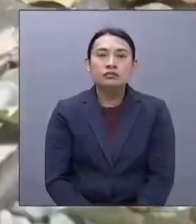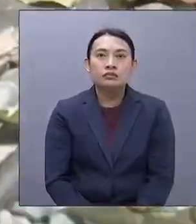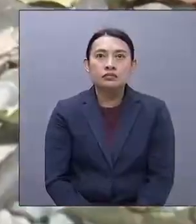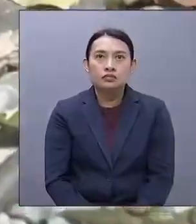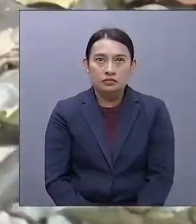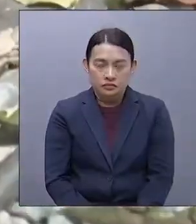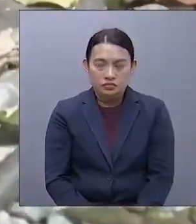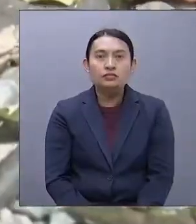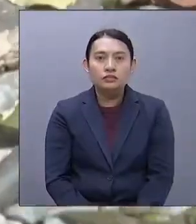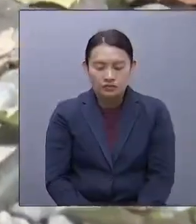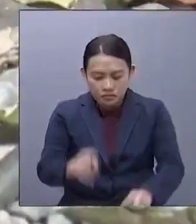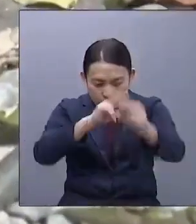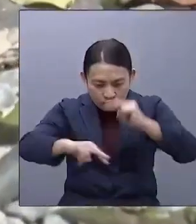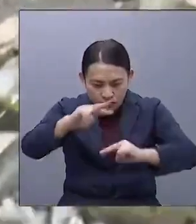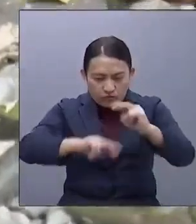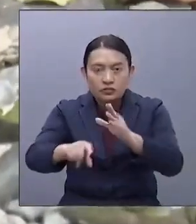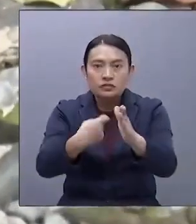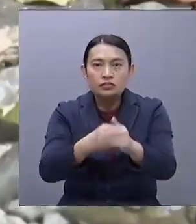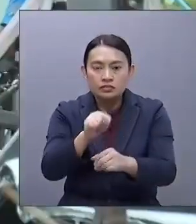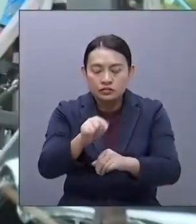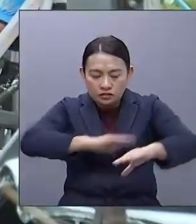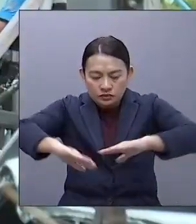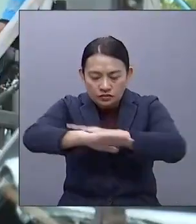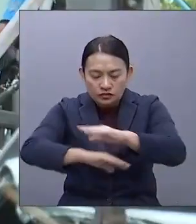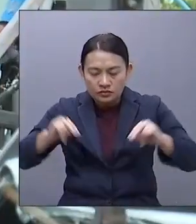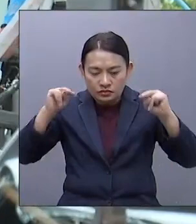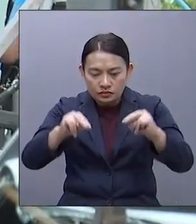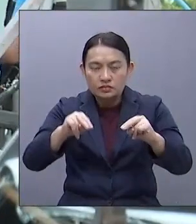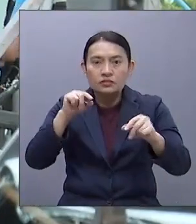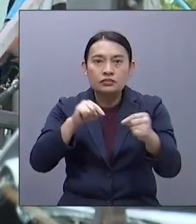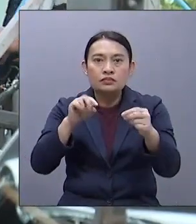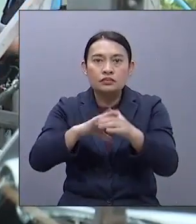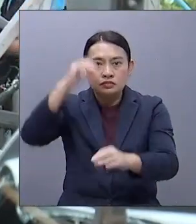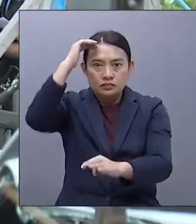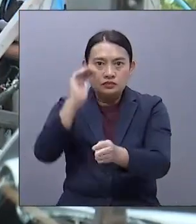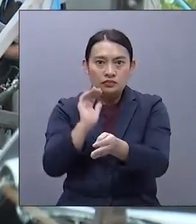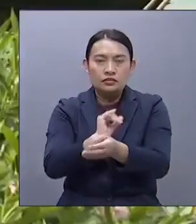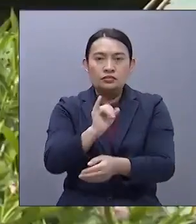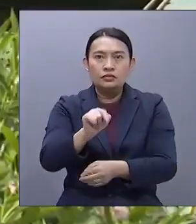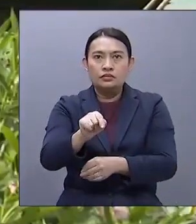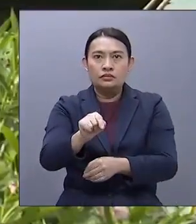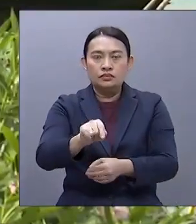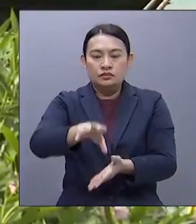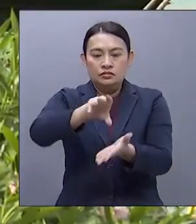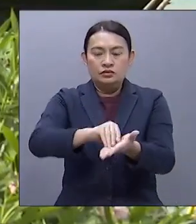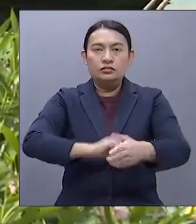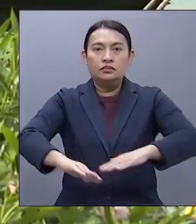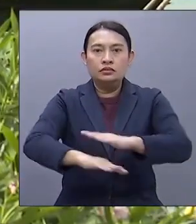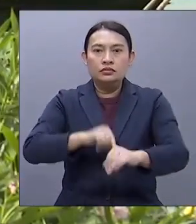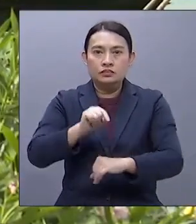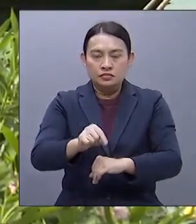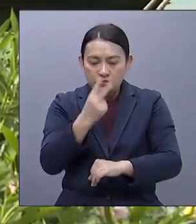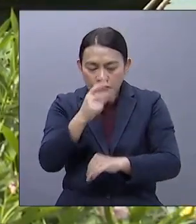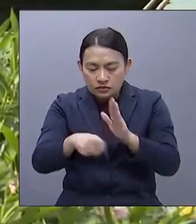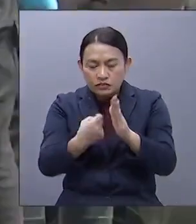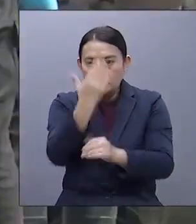ส่วนการตรวจสอบหาสาเหตุนะครับเจ้าหน้าที่พิสูจน์หลักฐานและหน่วยเก็บกู้วัตถุระเบิดของตำรวจภูธรภาค5นะครับได้ลงพื้นที่เก็บข้อมูลเพื่อหาสาเห